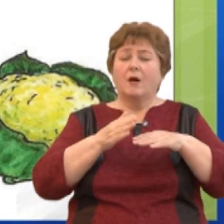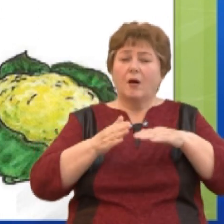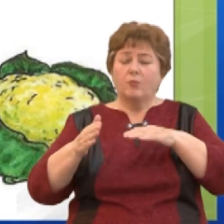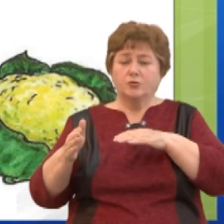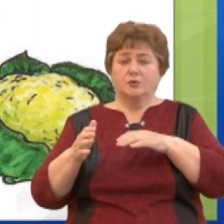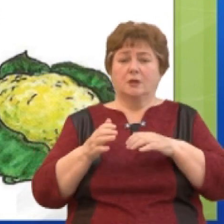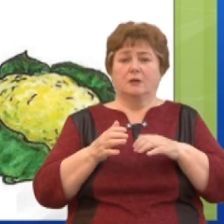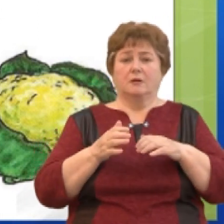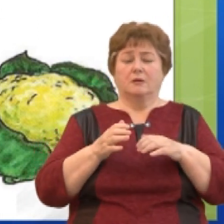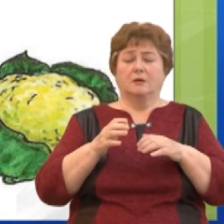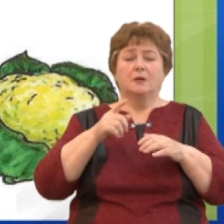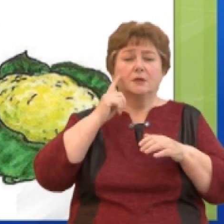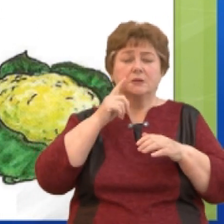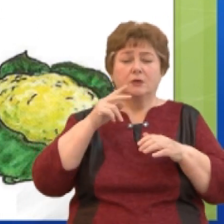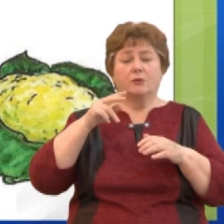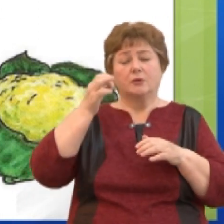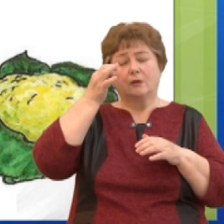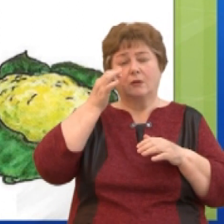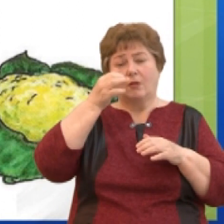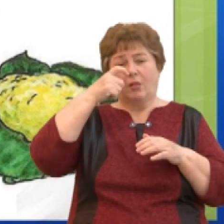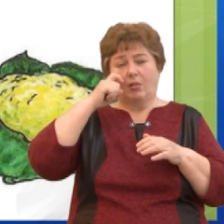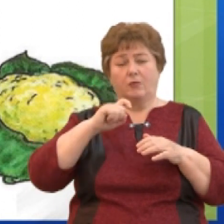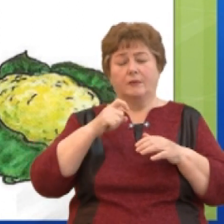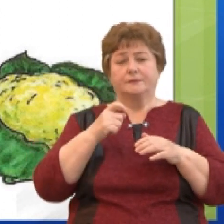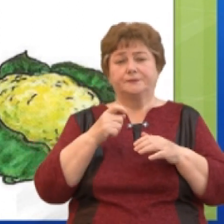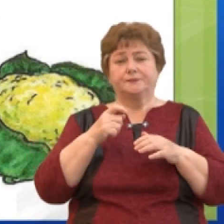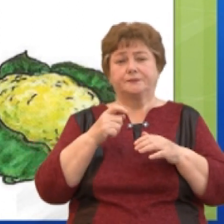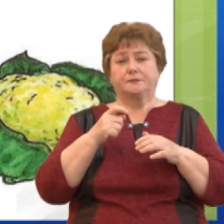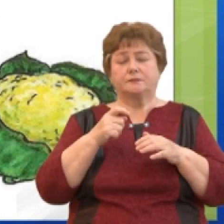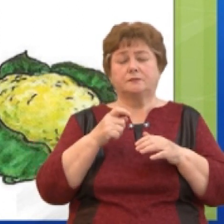капусте, в зеленом луке.